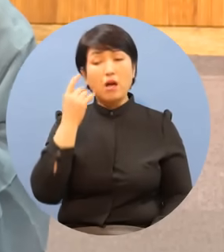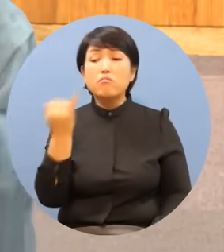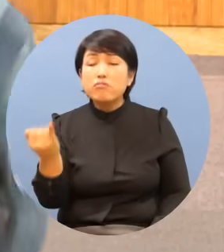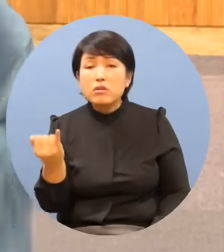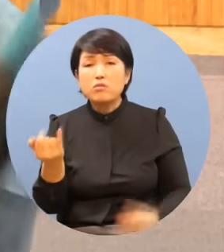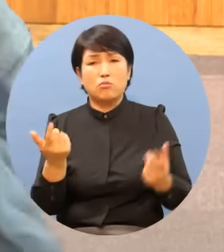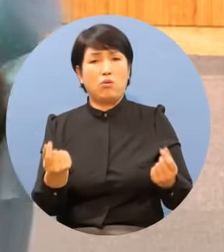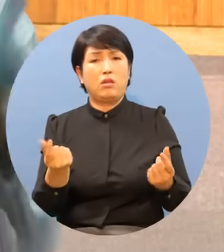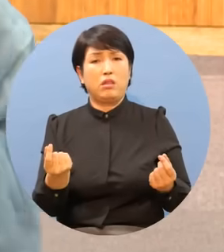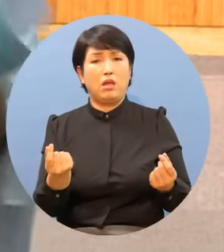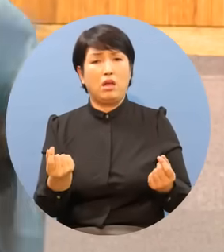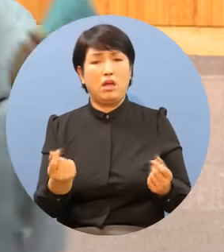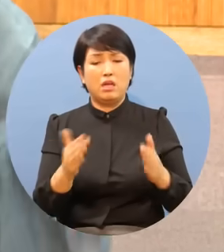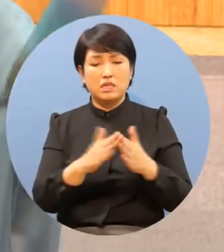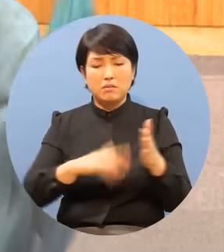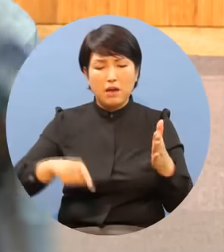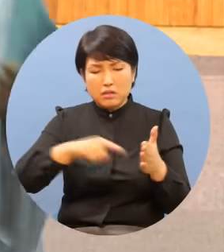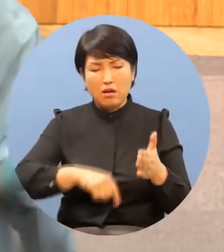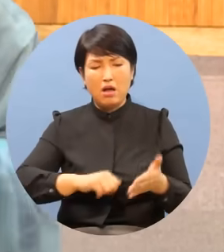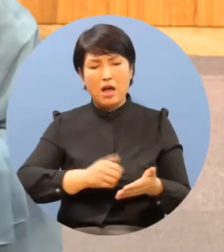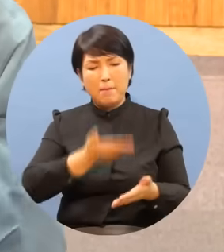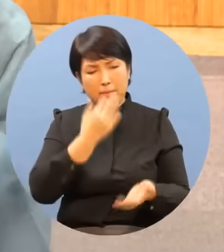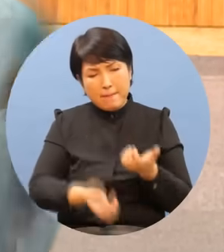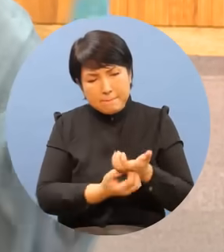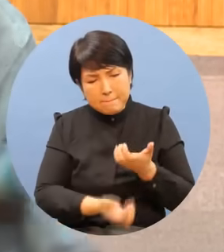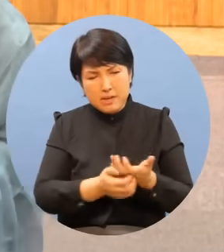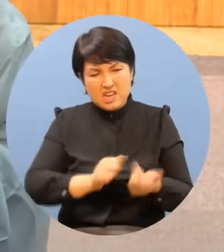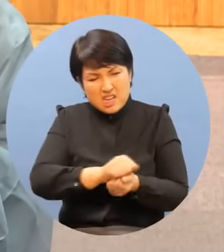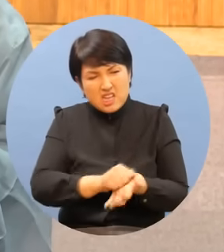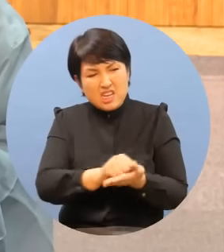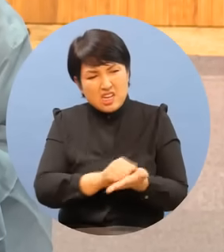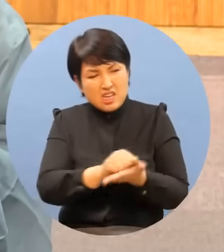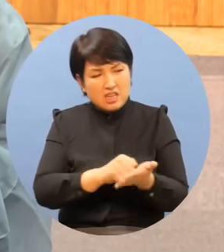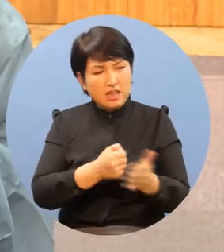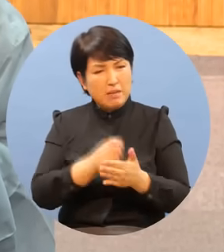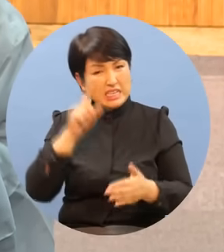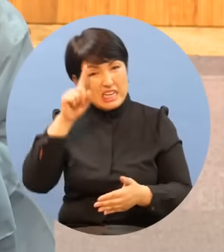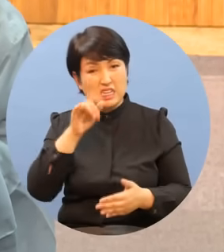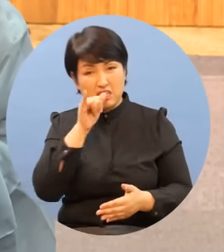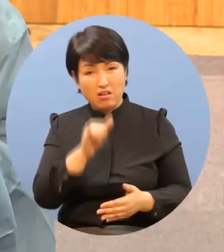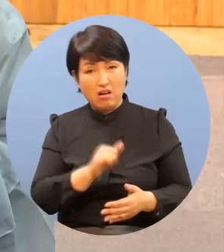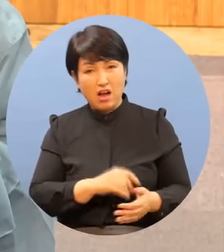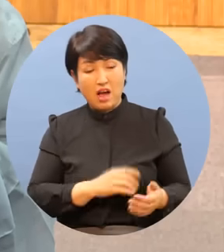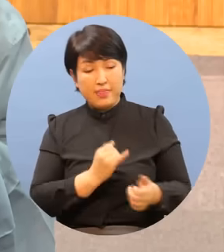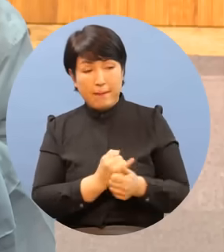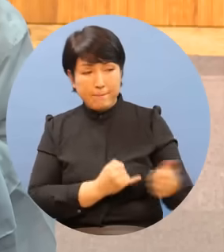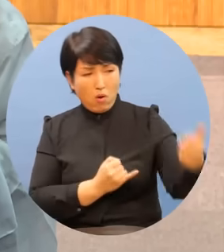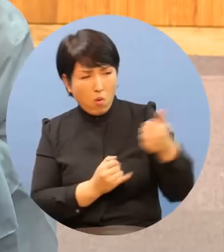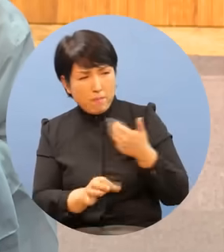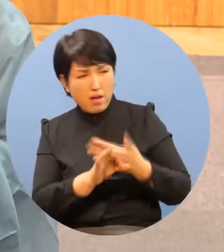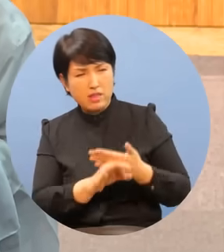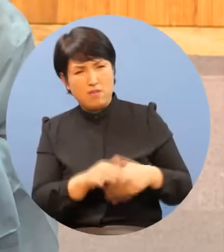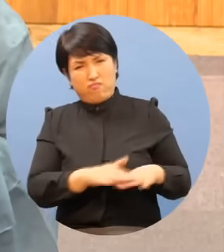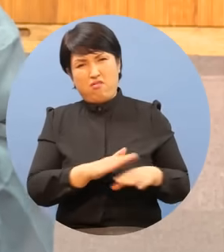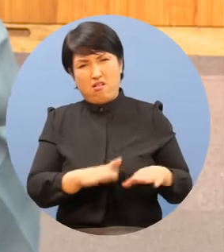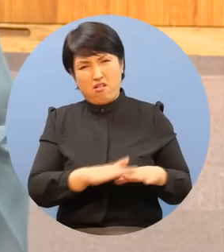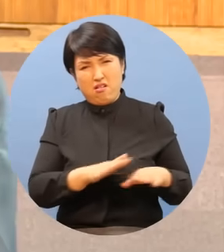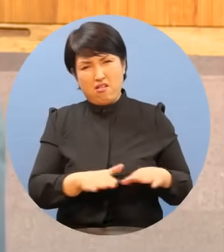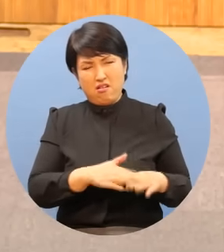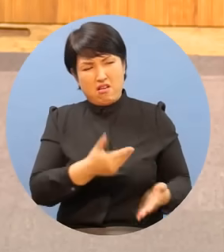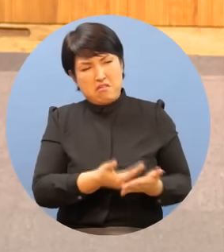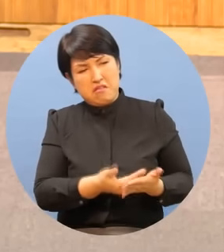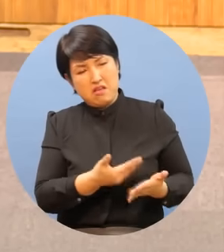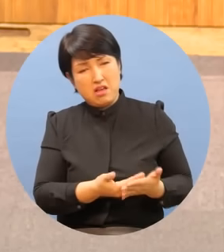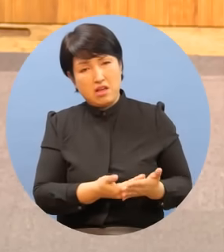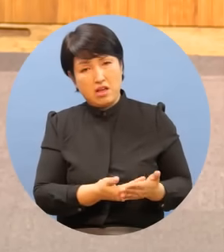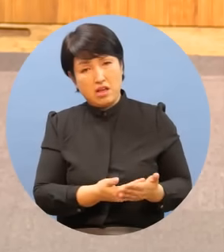아내한테 물어봐. 아내도 집에서 밥하고 설거지하고 뭐 한다고 스트레스 엄청 받아가지고 남편한테 풀고 싶다 이렇게 생각하는데